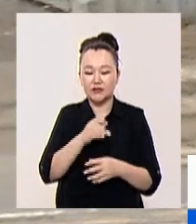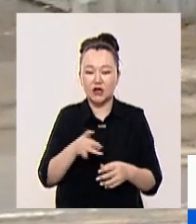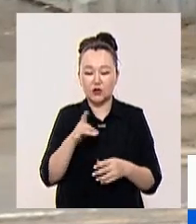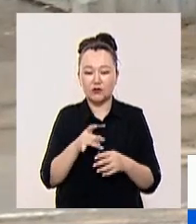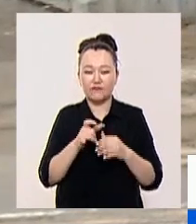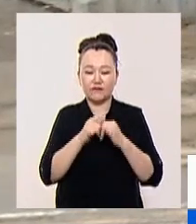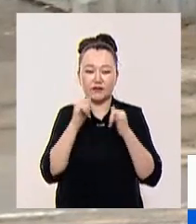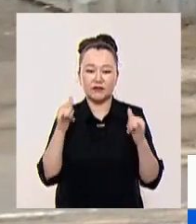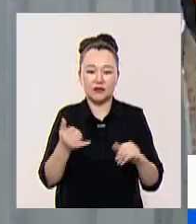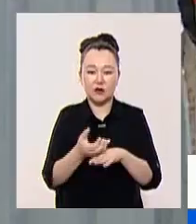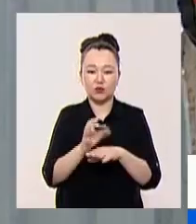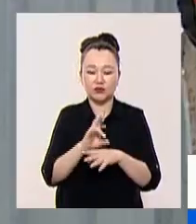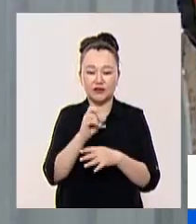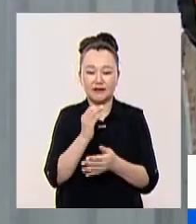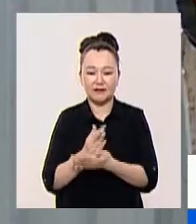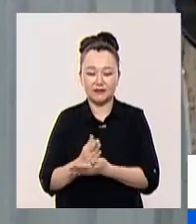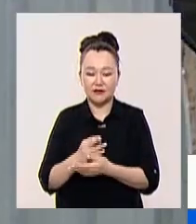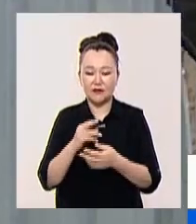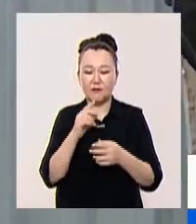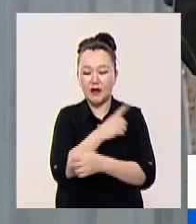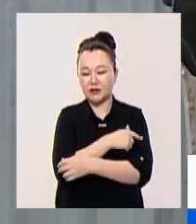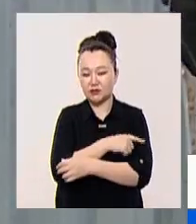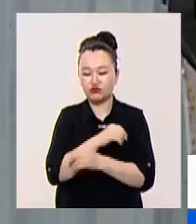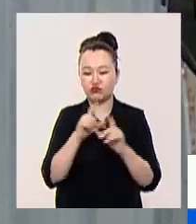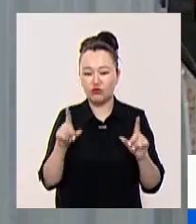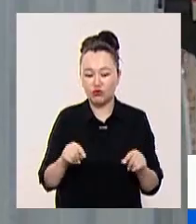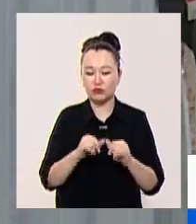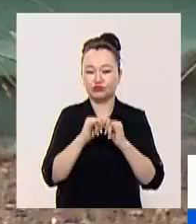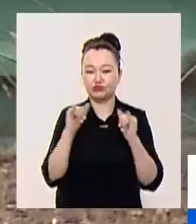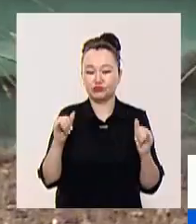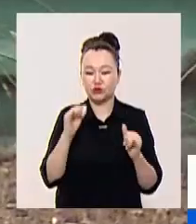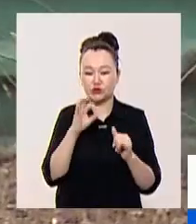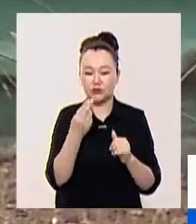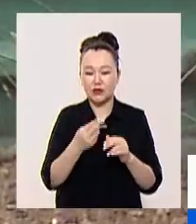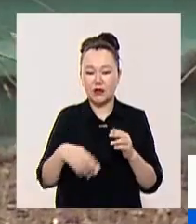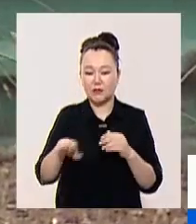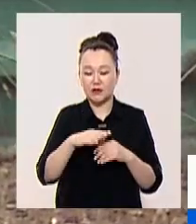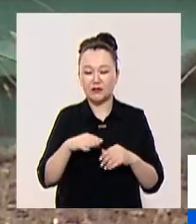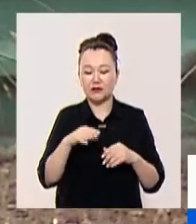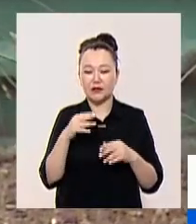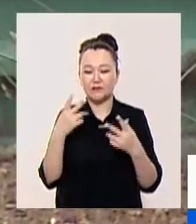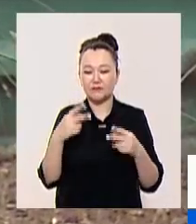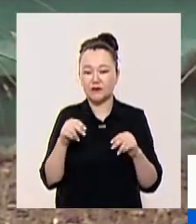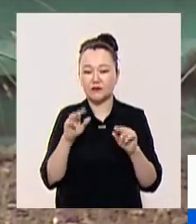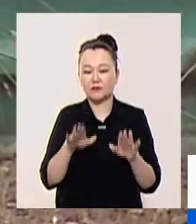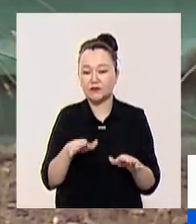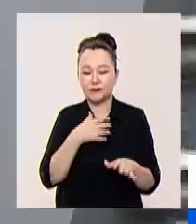нагрузка на имеющиеся больницы и школы. При этом новые соцобъекты на этих участках возводить негде.